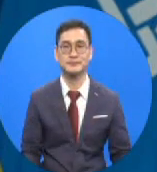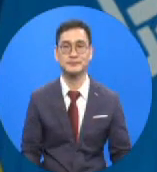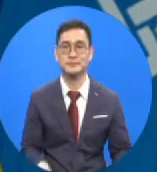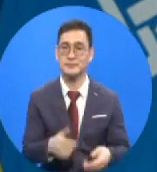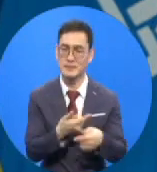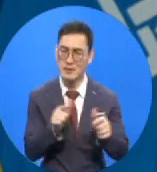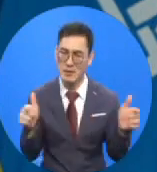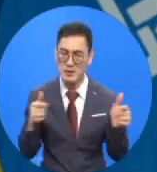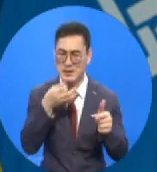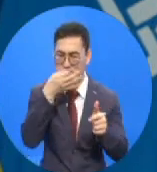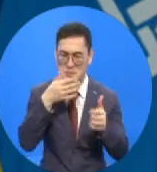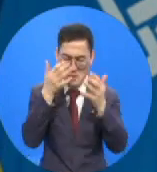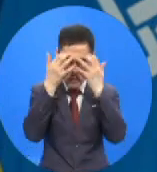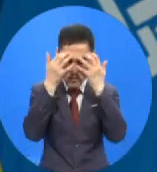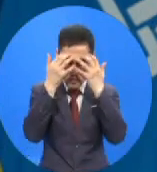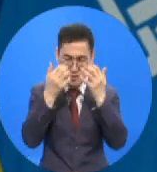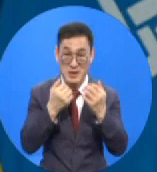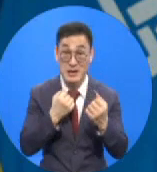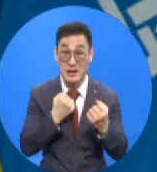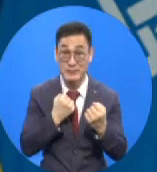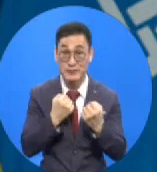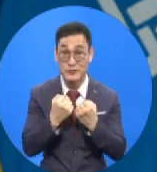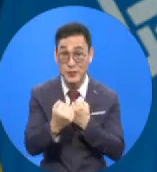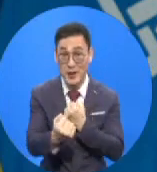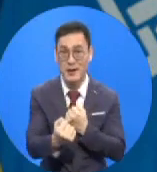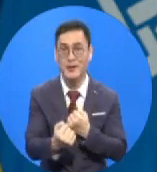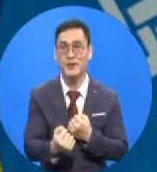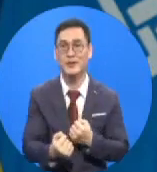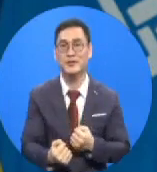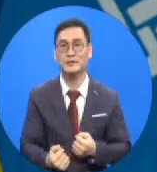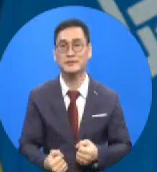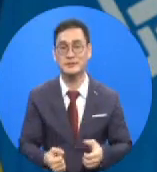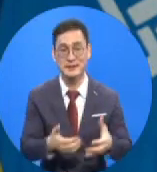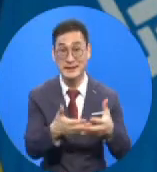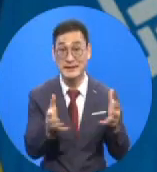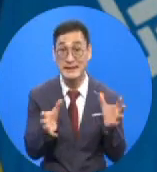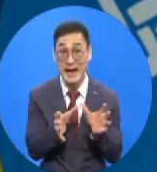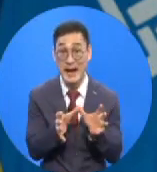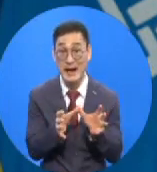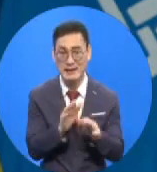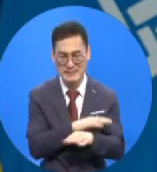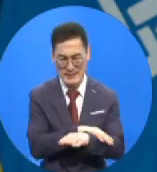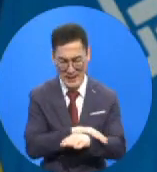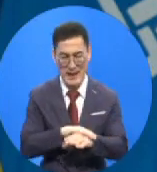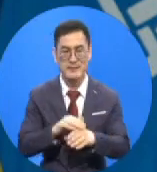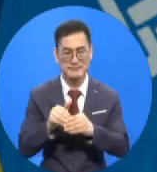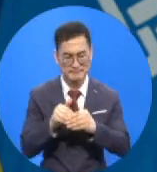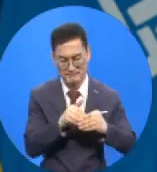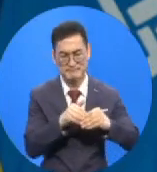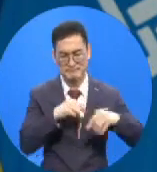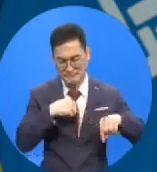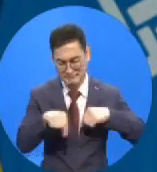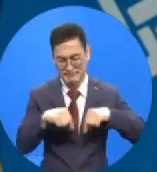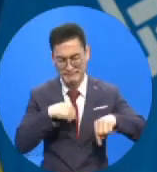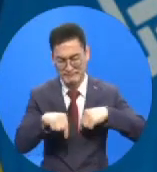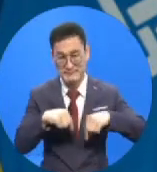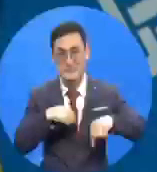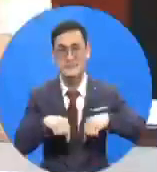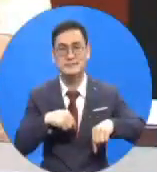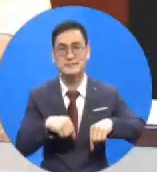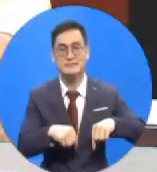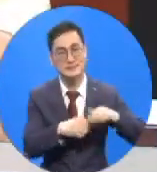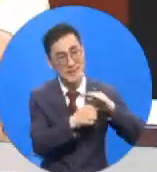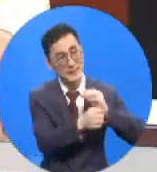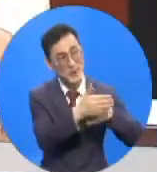어려운 여건 가운데 건곤일척의 심정으로 우리 다음을 반석이 올렸는데 혼신을 더 하신 일 년